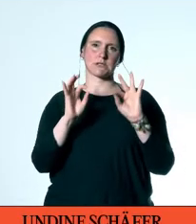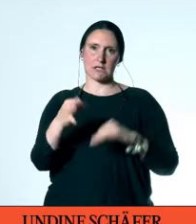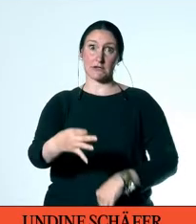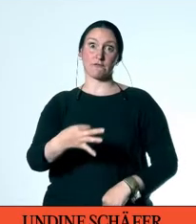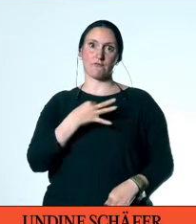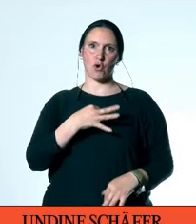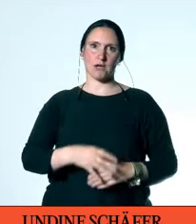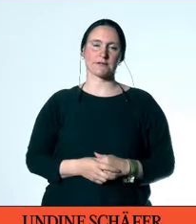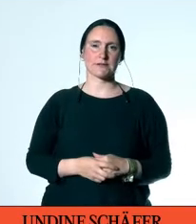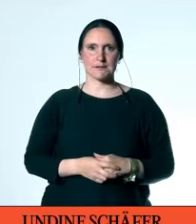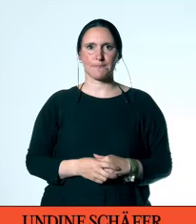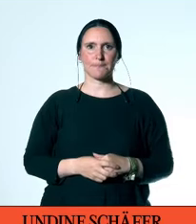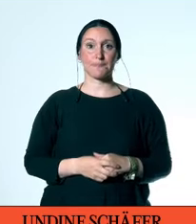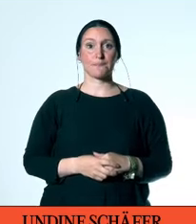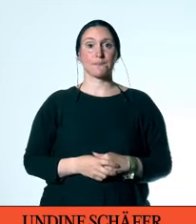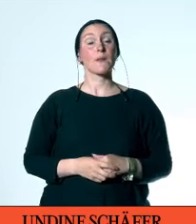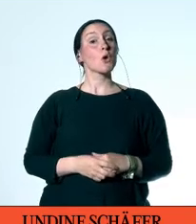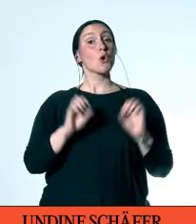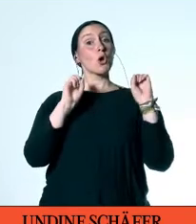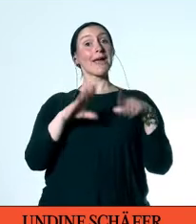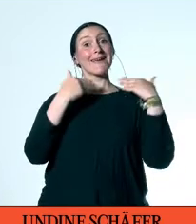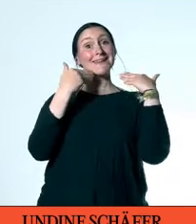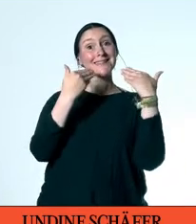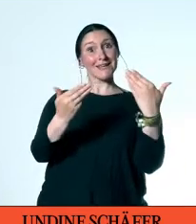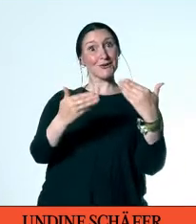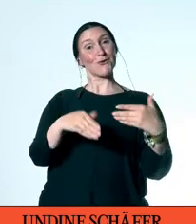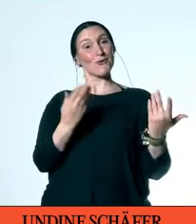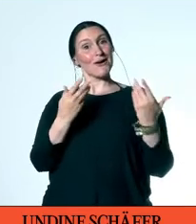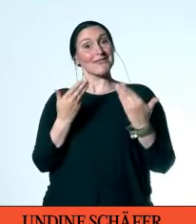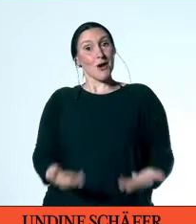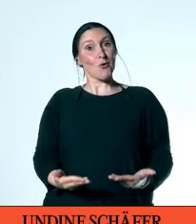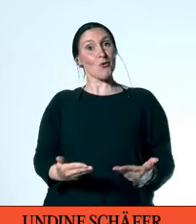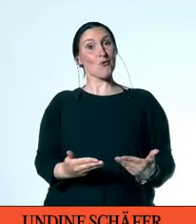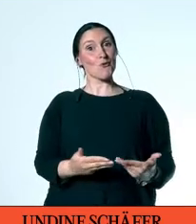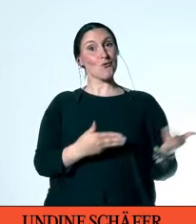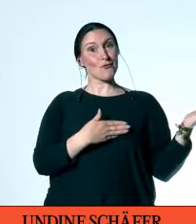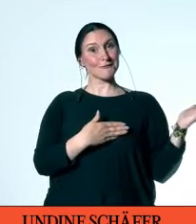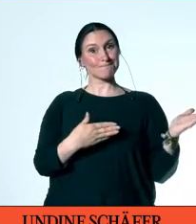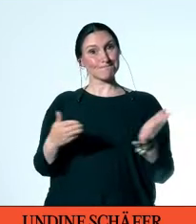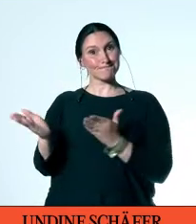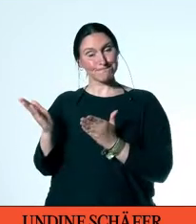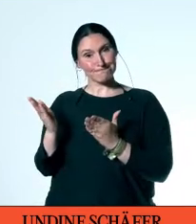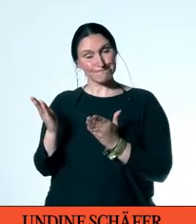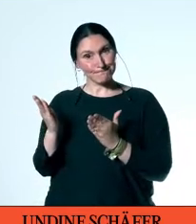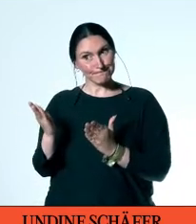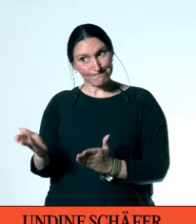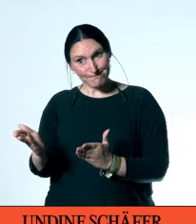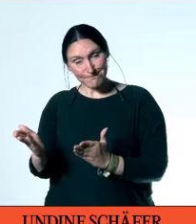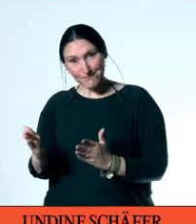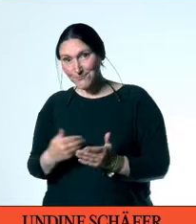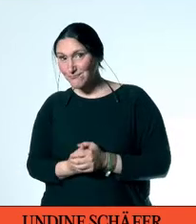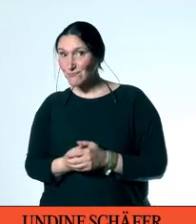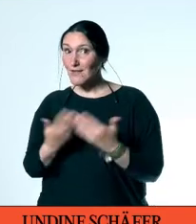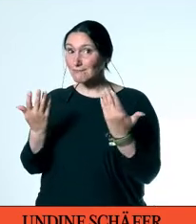Okay, thank you. Now over to the crew, FAFSA crew. Ja, dann gebe ich die Frage mal weiter an